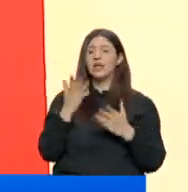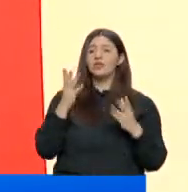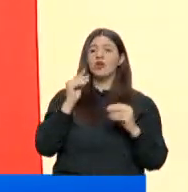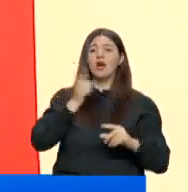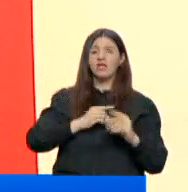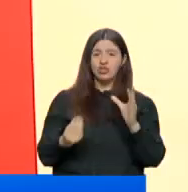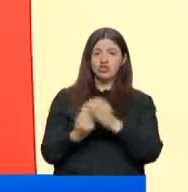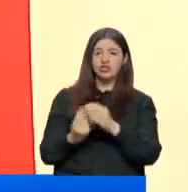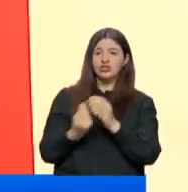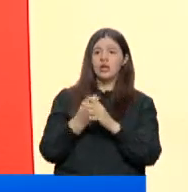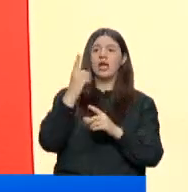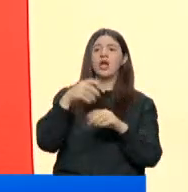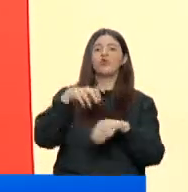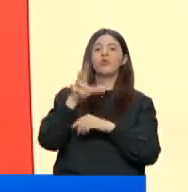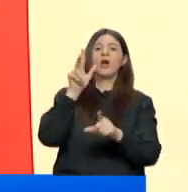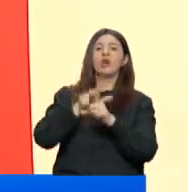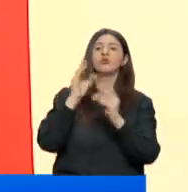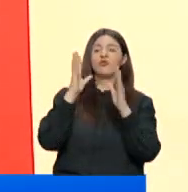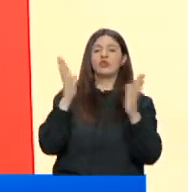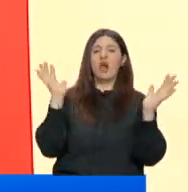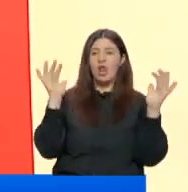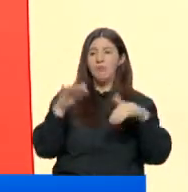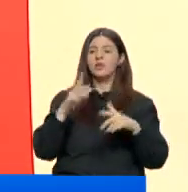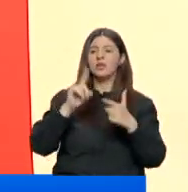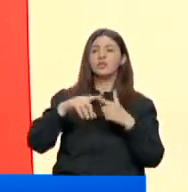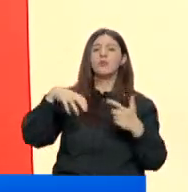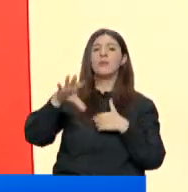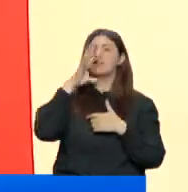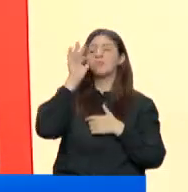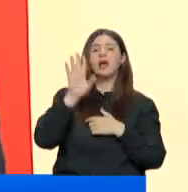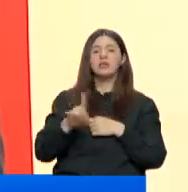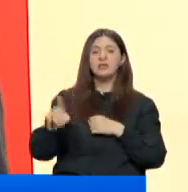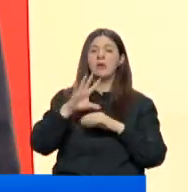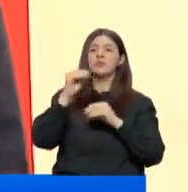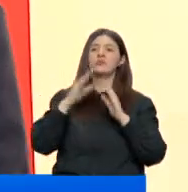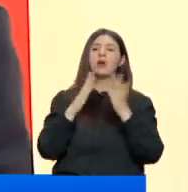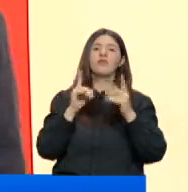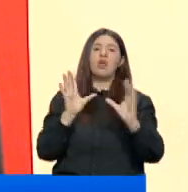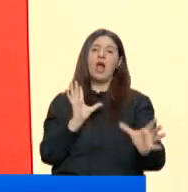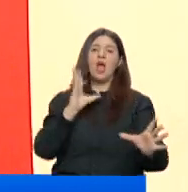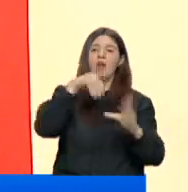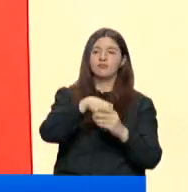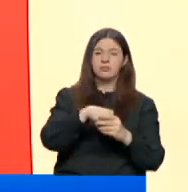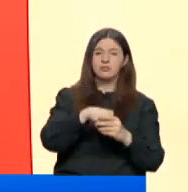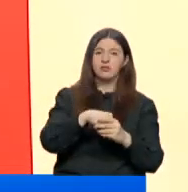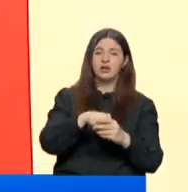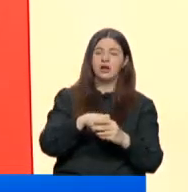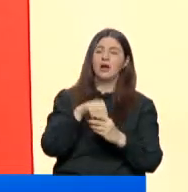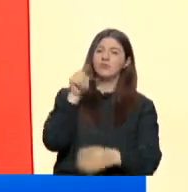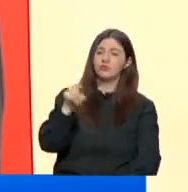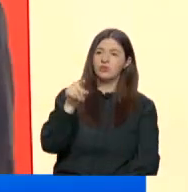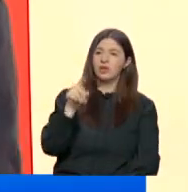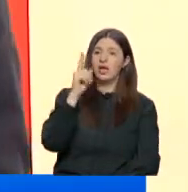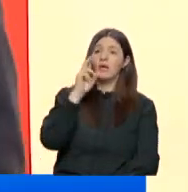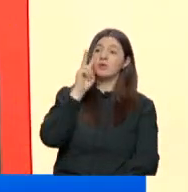aday çıkarsa ilk tura katılım o kadar çok olur. İkinci turada kim kalırsa bütün muhalefet onun etrafında birleşir. Şimdi bu